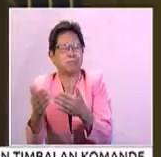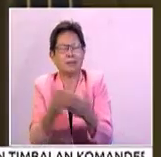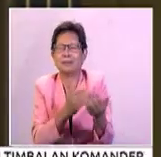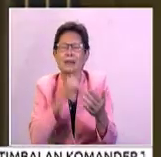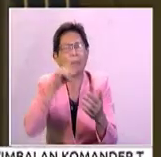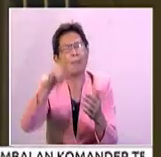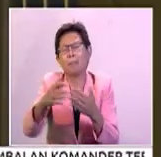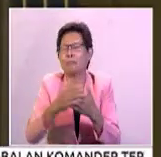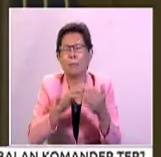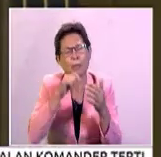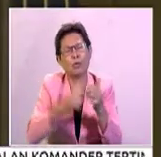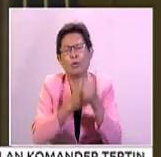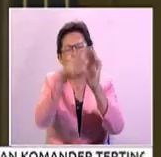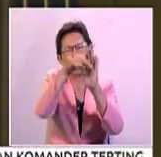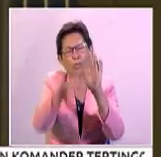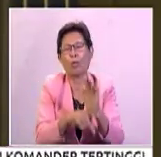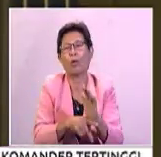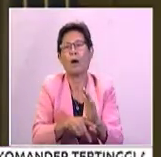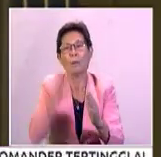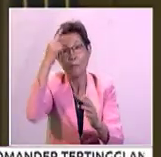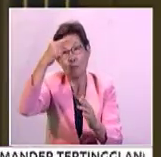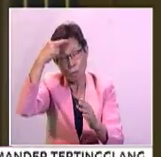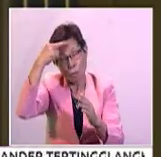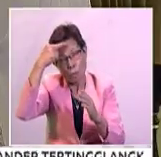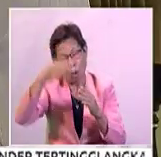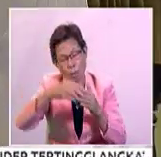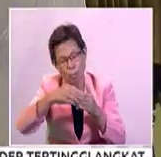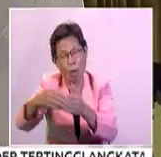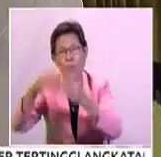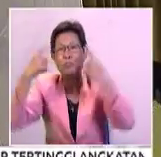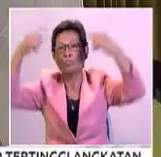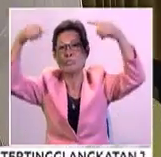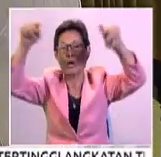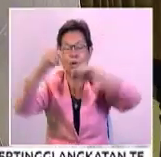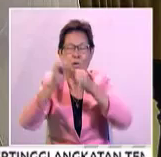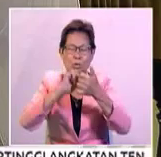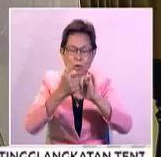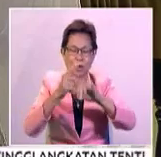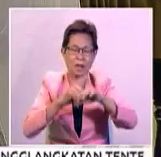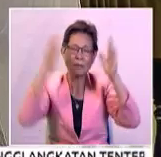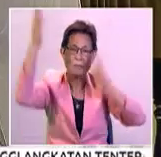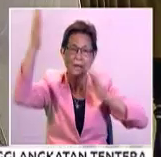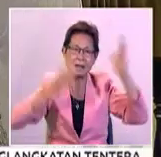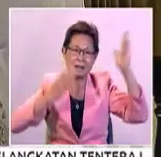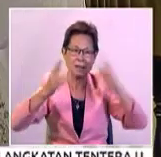protokol menjadi faktor pemacu kecemerlangan sukan di Malaysia.